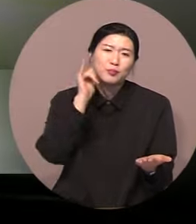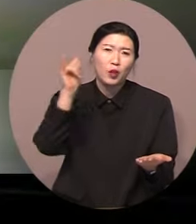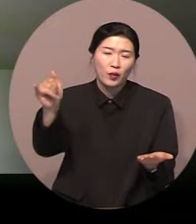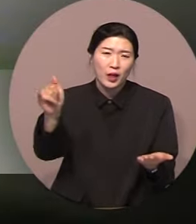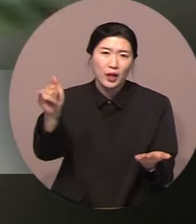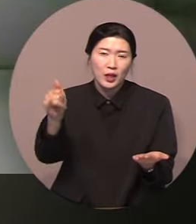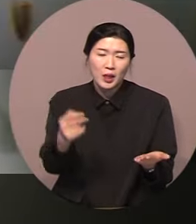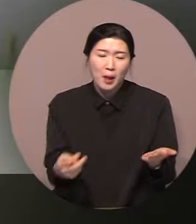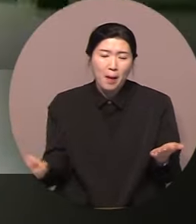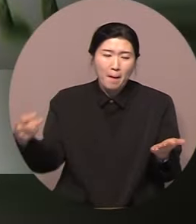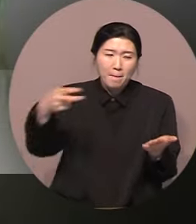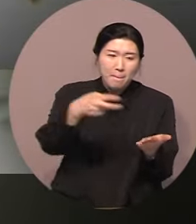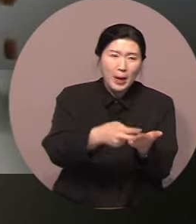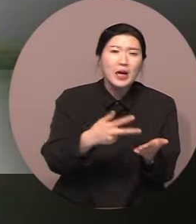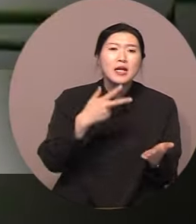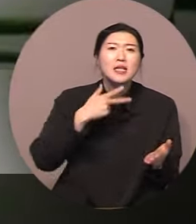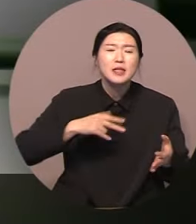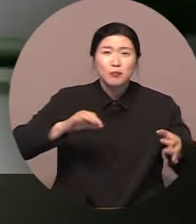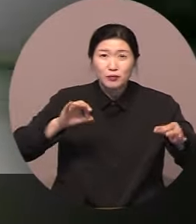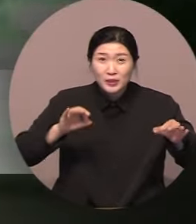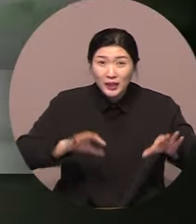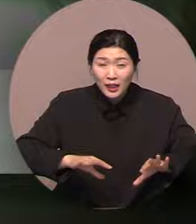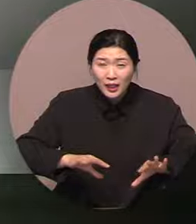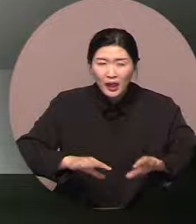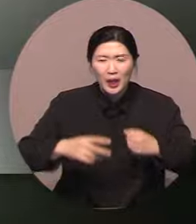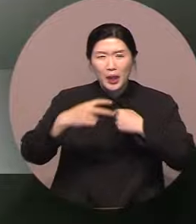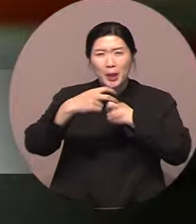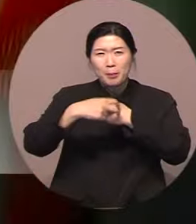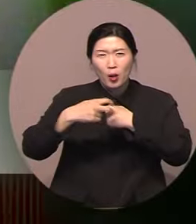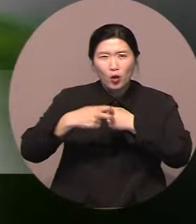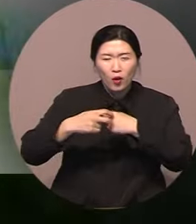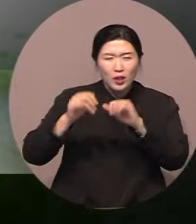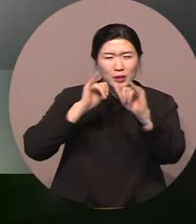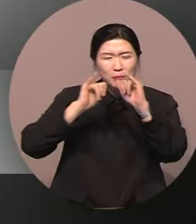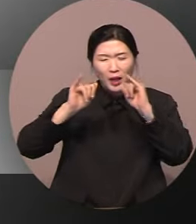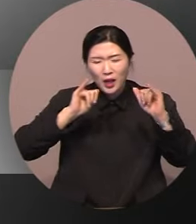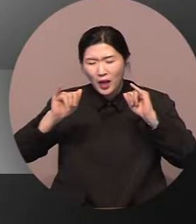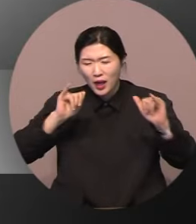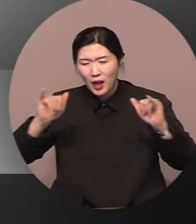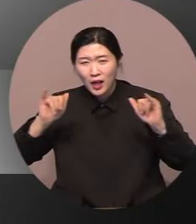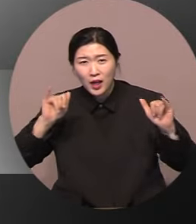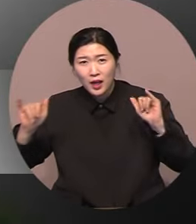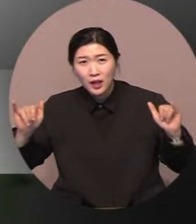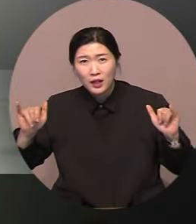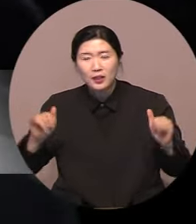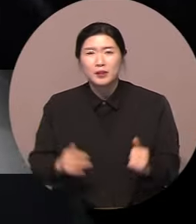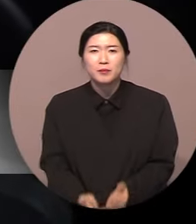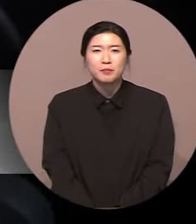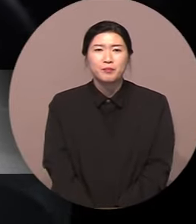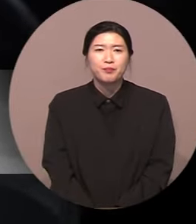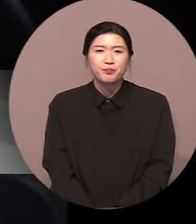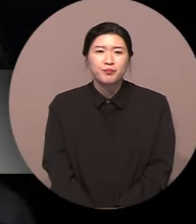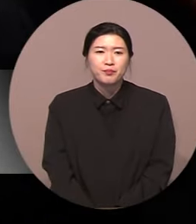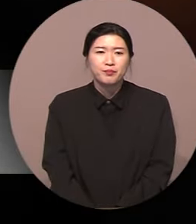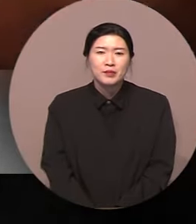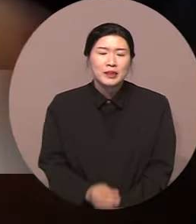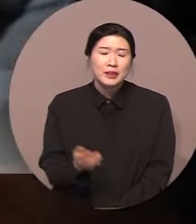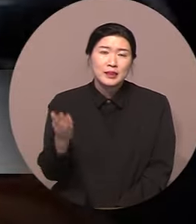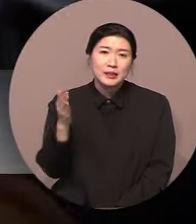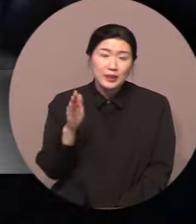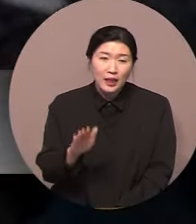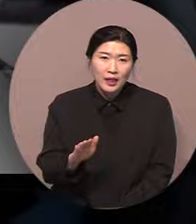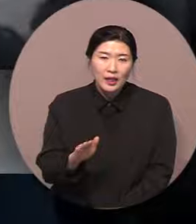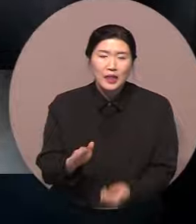구급대원이 7분 만에 도착해 환자의 상태를 확인하며 이송할 수 있는 병원을 전화로 수소문했습니다. 하지만